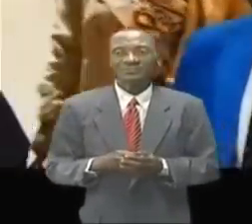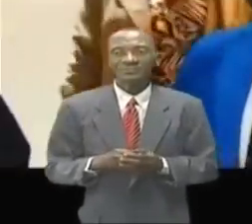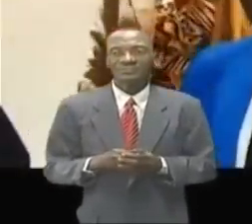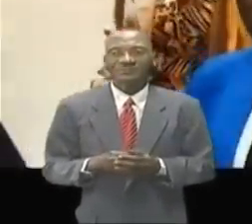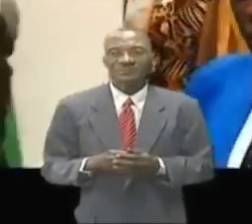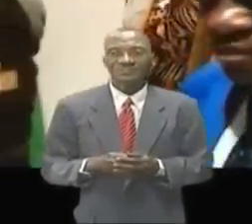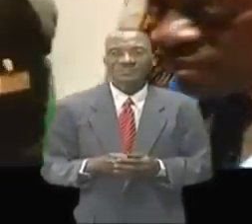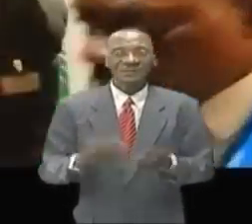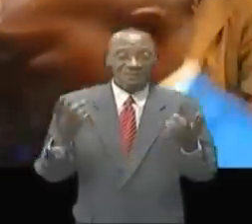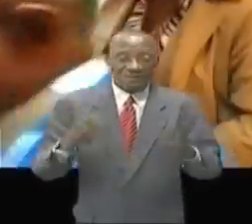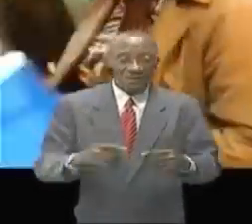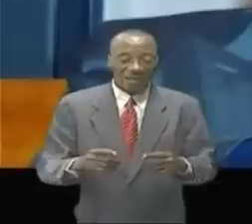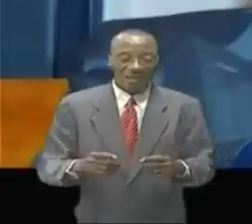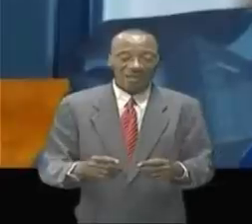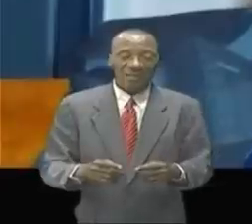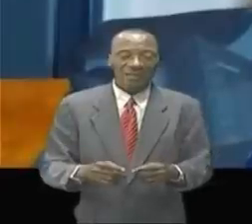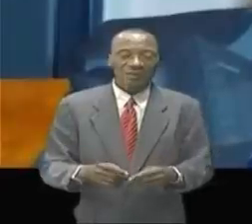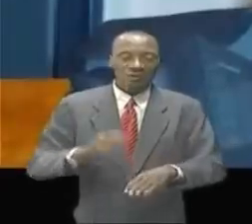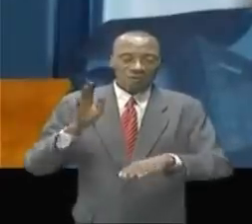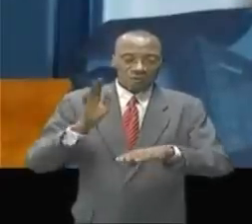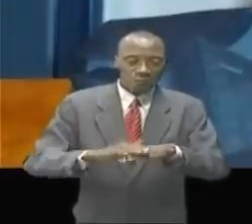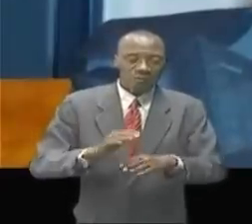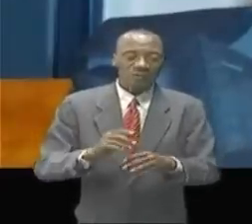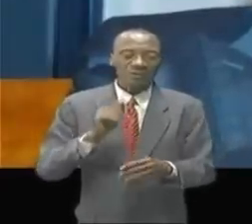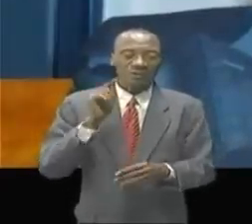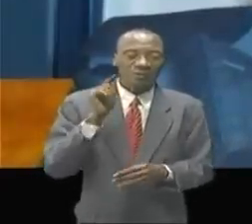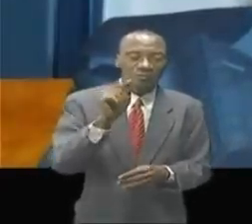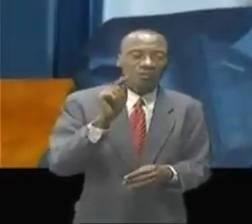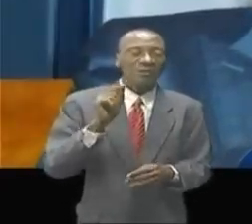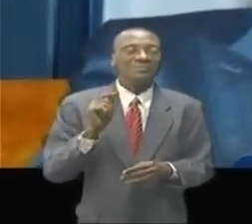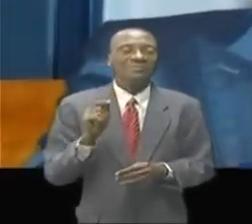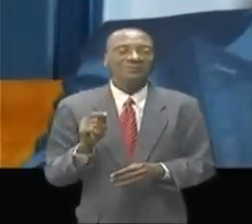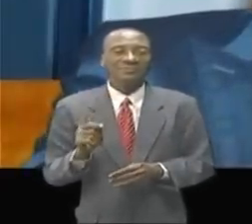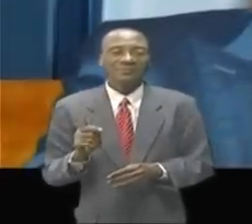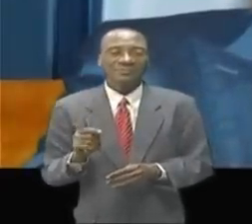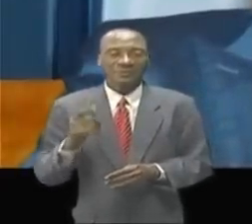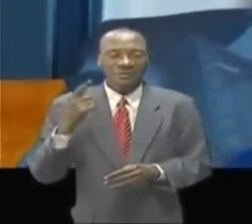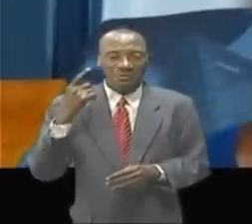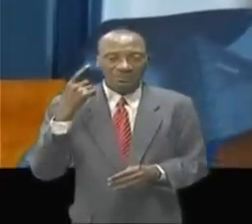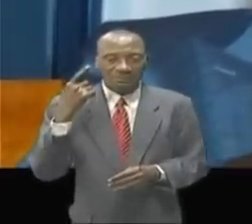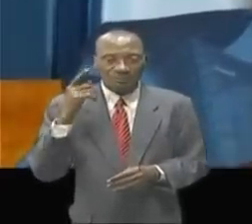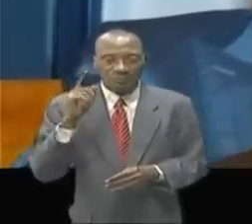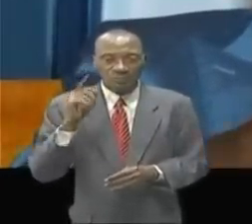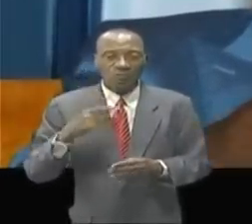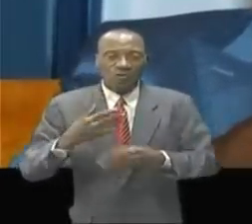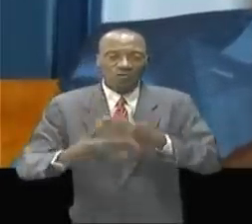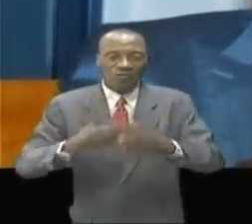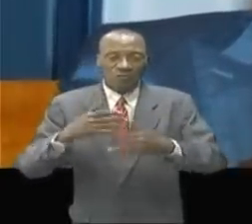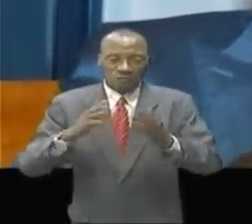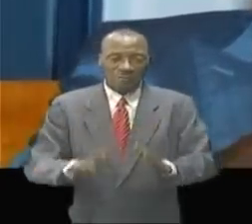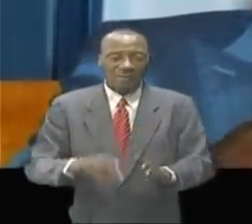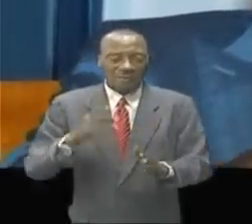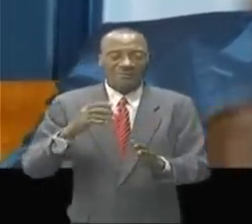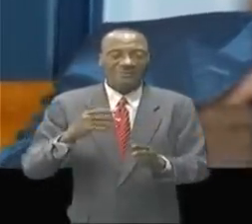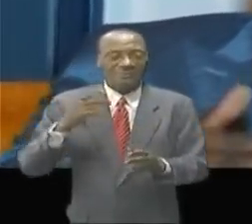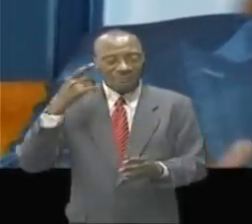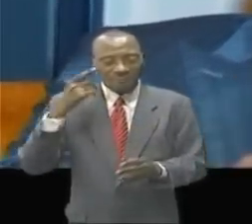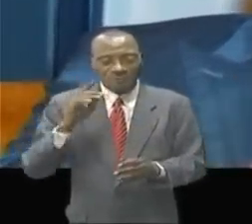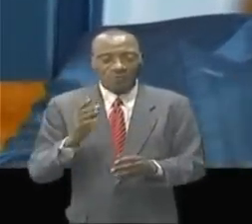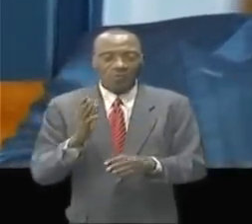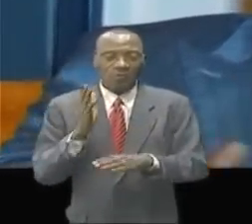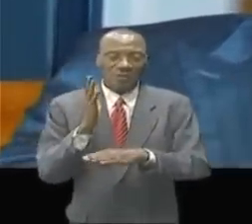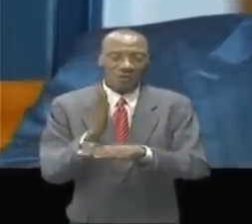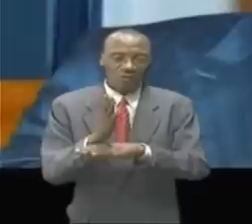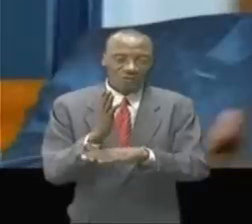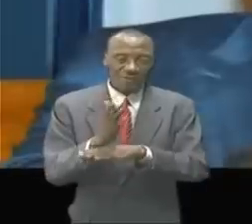va aborder les questions liées à l'organisation et fonctionnement du Conseil paix et sécurité